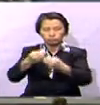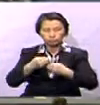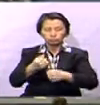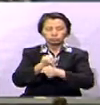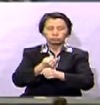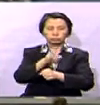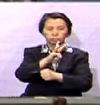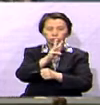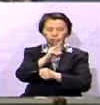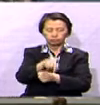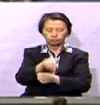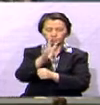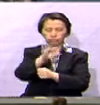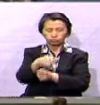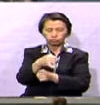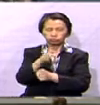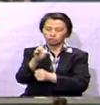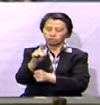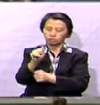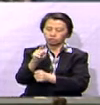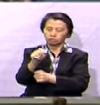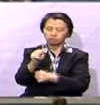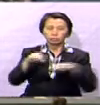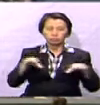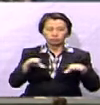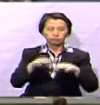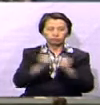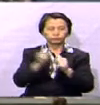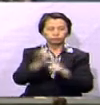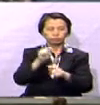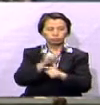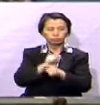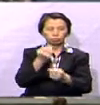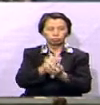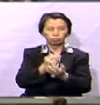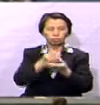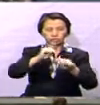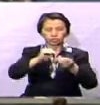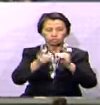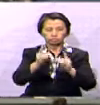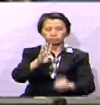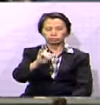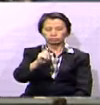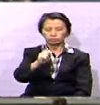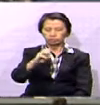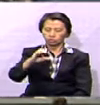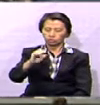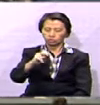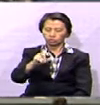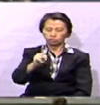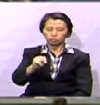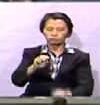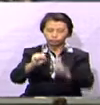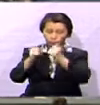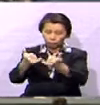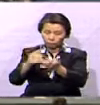mendapatkan 46.2 juta data pengguna dijalankan menggunakan mata wang digital Bitcoin. Syarikat tersebut minggu lalu